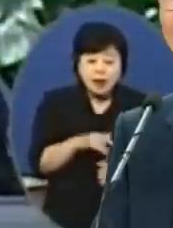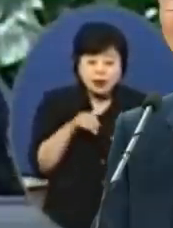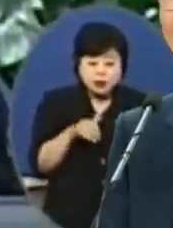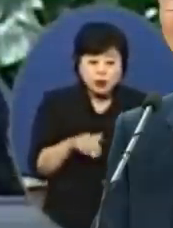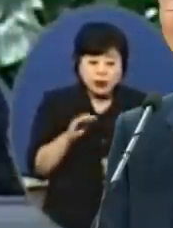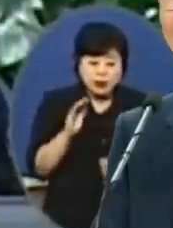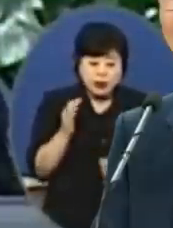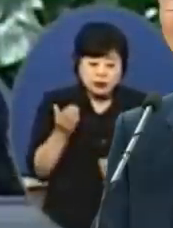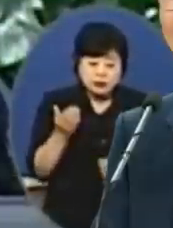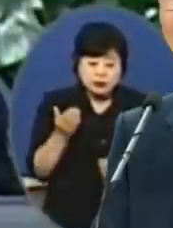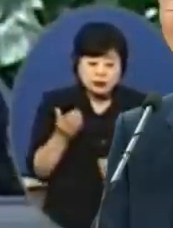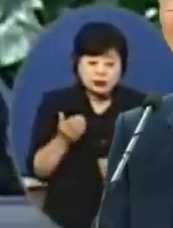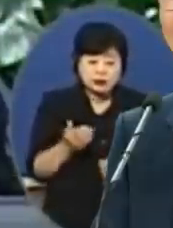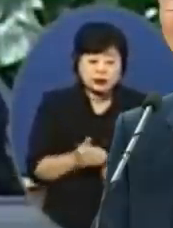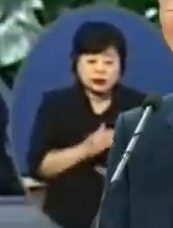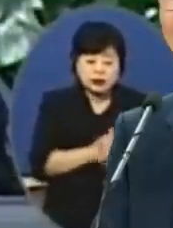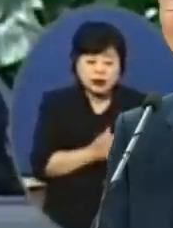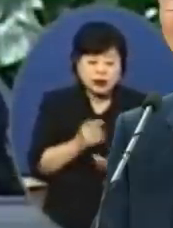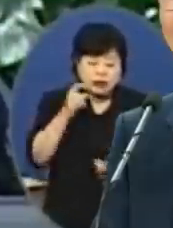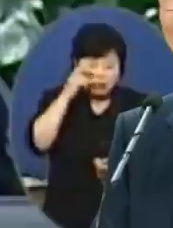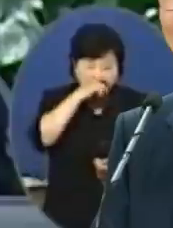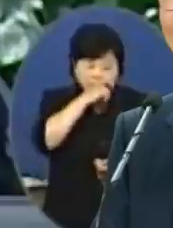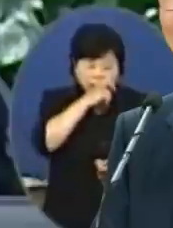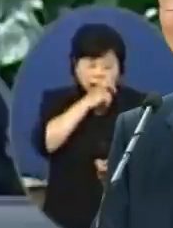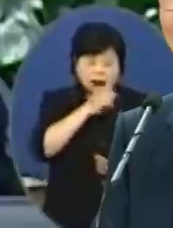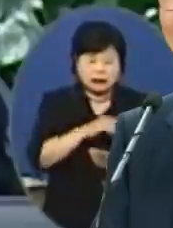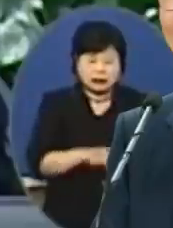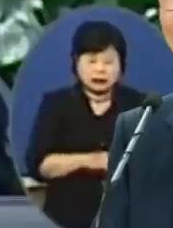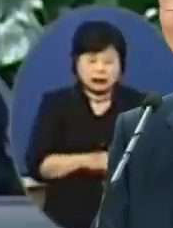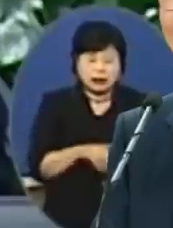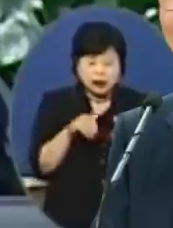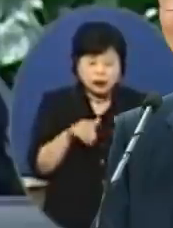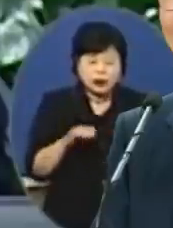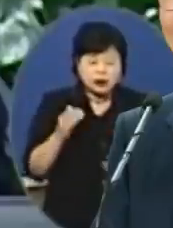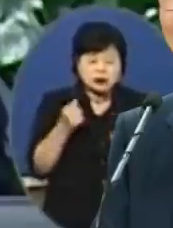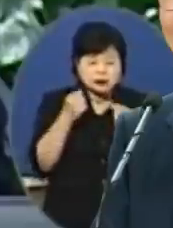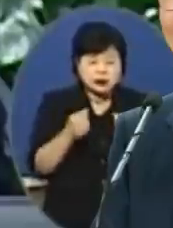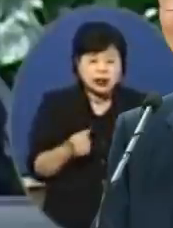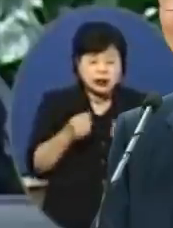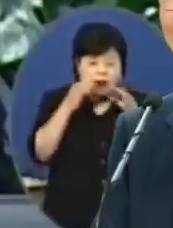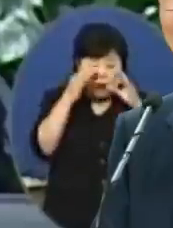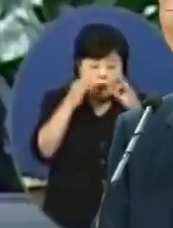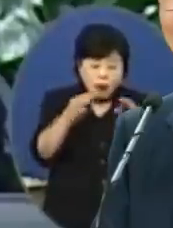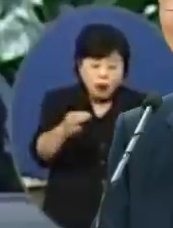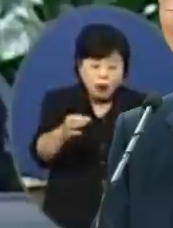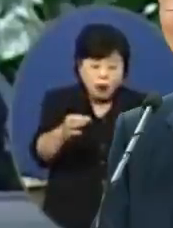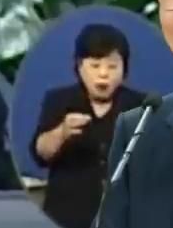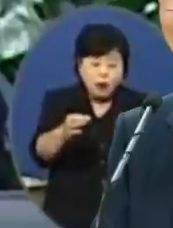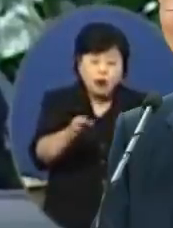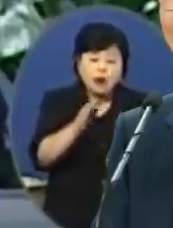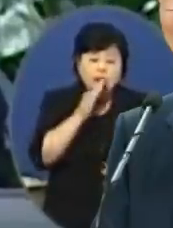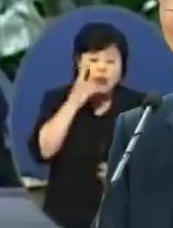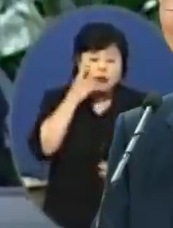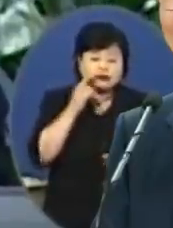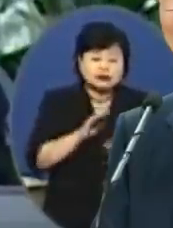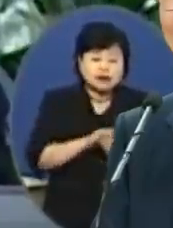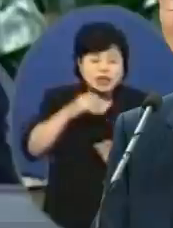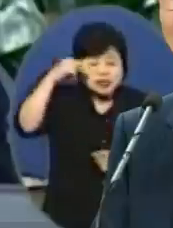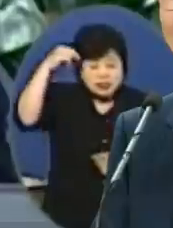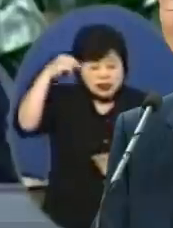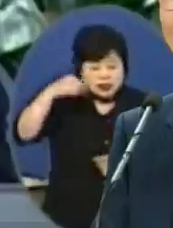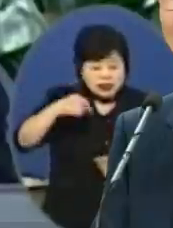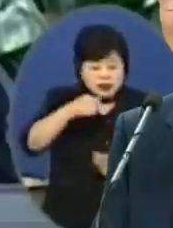종이 되어서 온갖 더러움과 추함의 노예가 되어서 살고 있는 것을 보고 얼마나 불쌍히